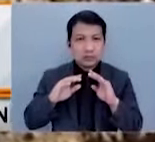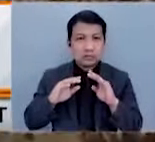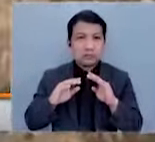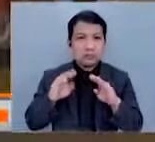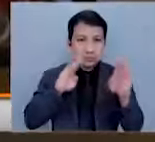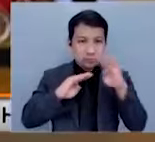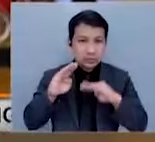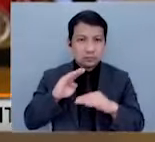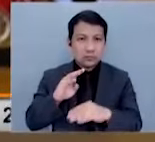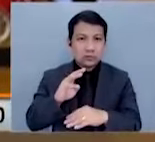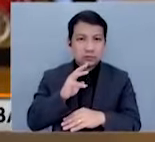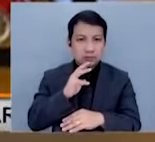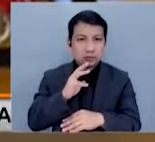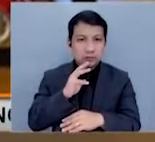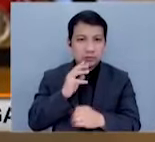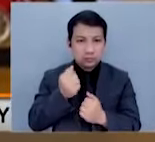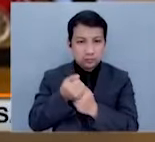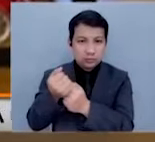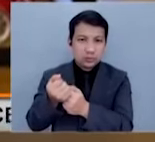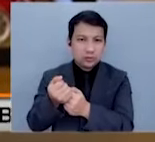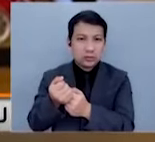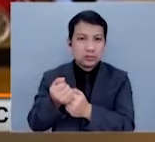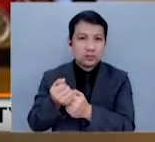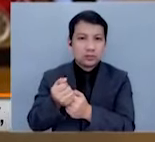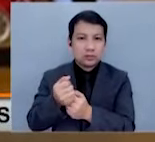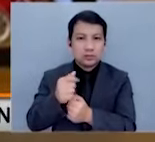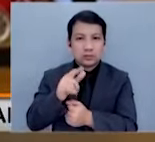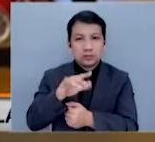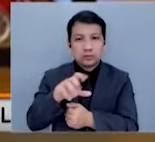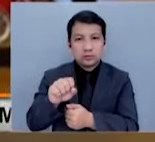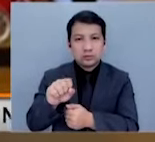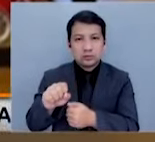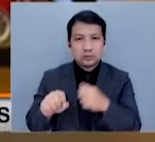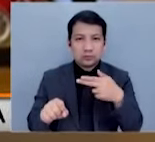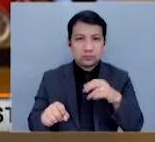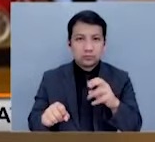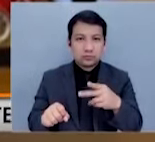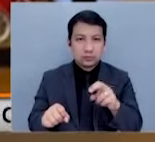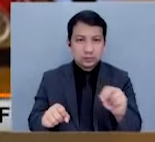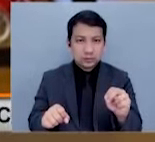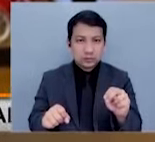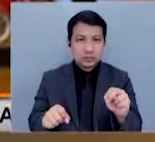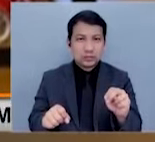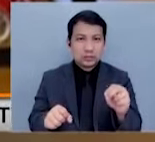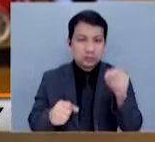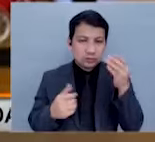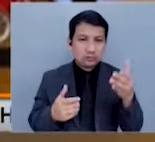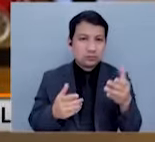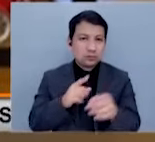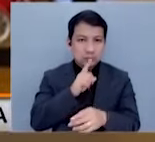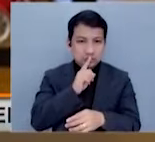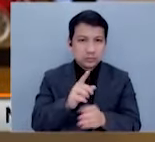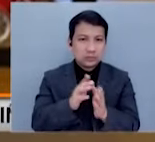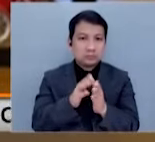to the water source in Lusaran and also in Buhisan. There's really a big